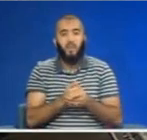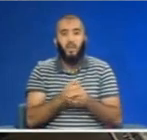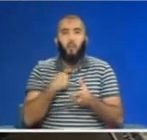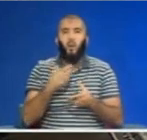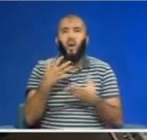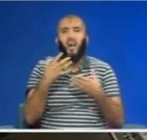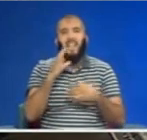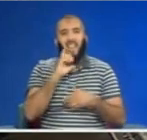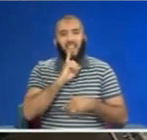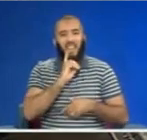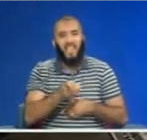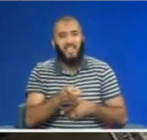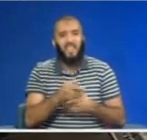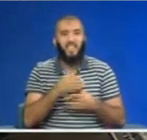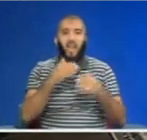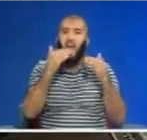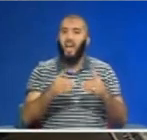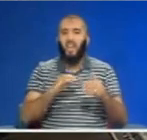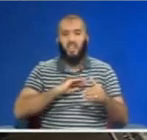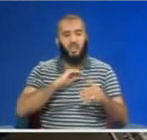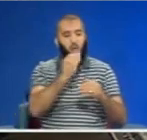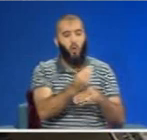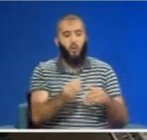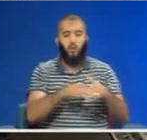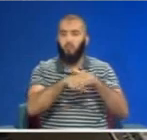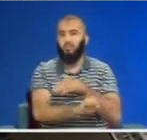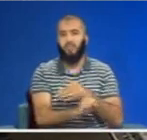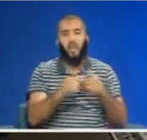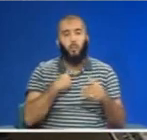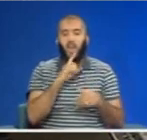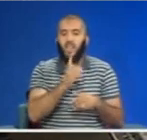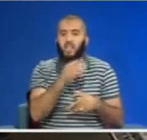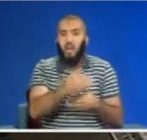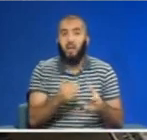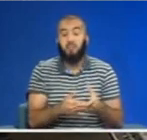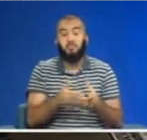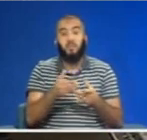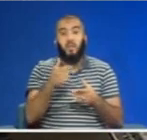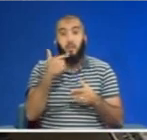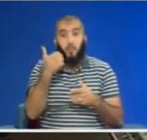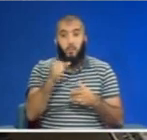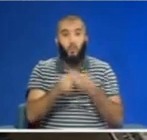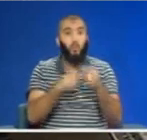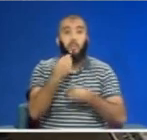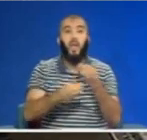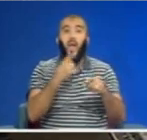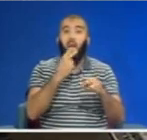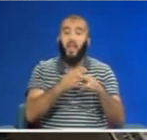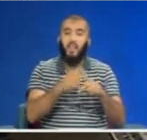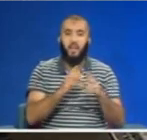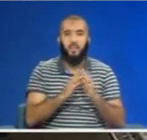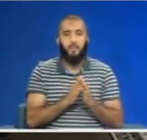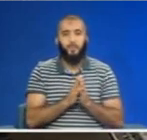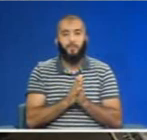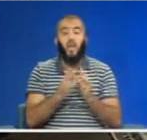ميت اجي نحب نروح للقبر فقالوا لي بلي ما ينقش تتوجه تروح للقبر هذا ادعي له في الدار.